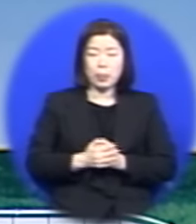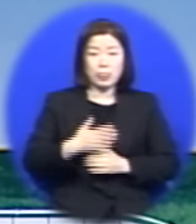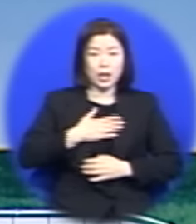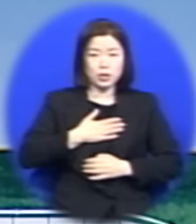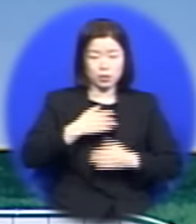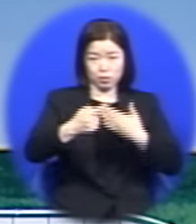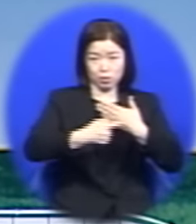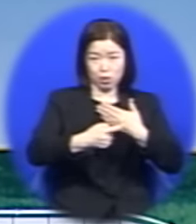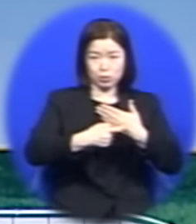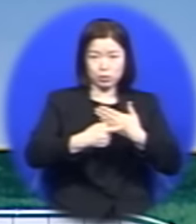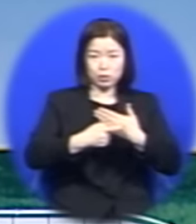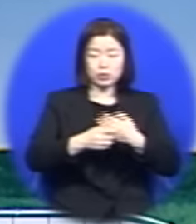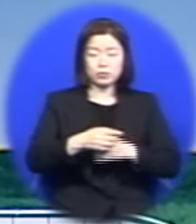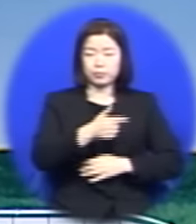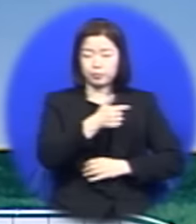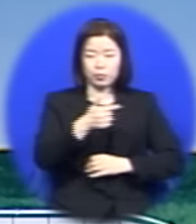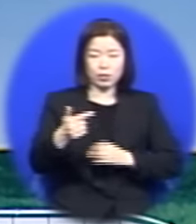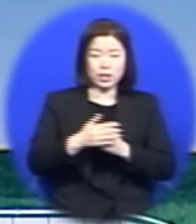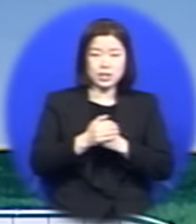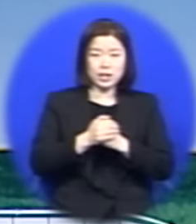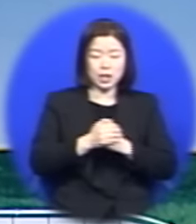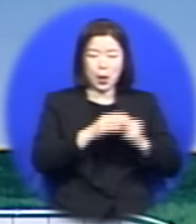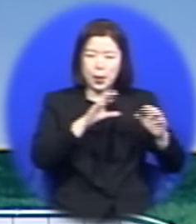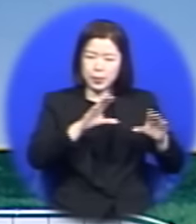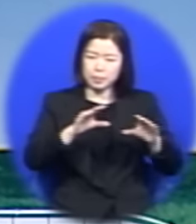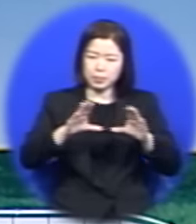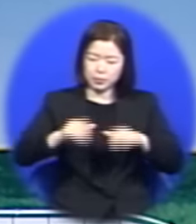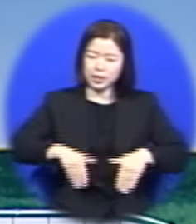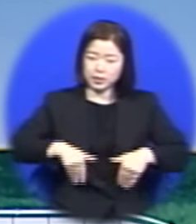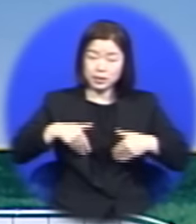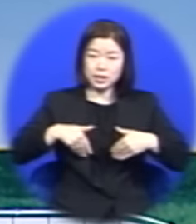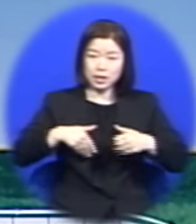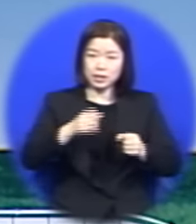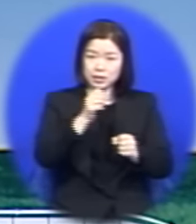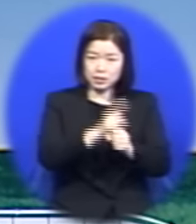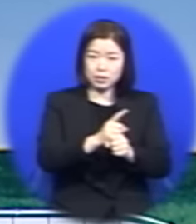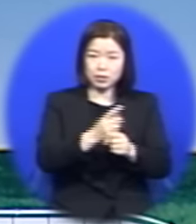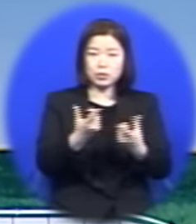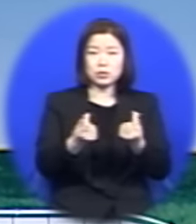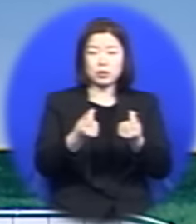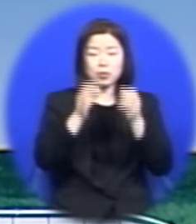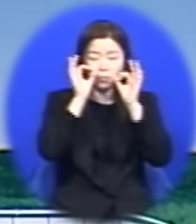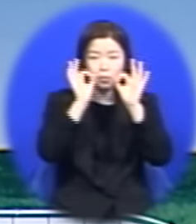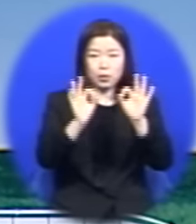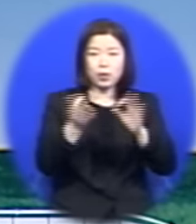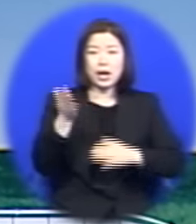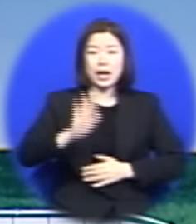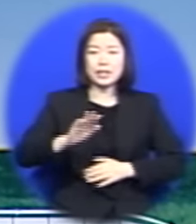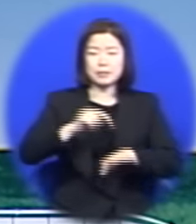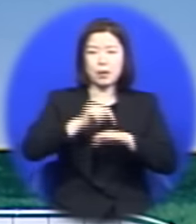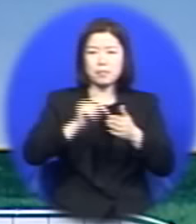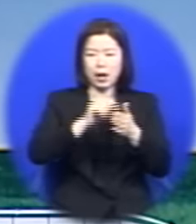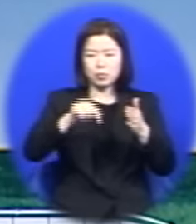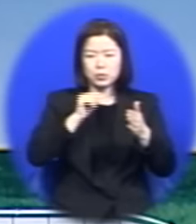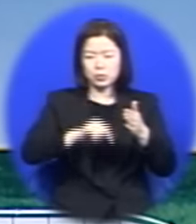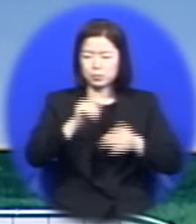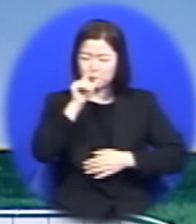저는 겉으로는 굉장히 온화한 성격인 것처럼 보이지만 마음은 굉장히 까칠한